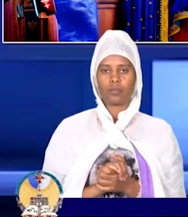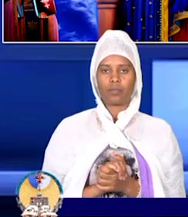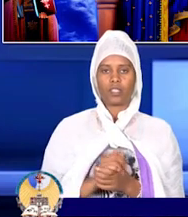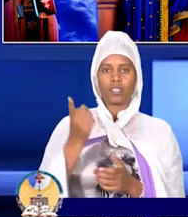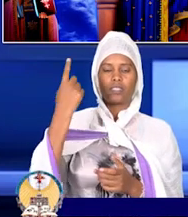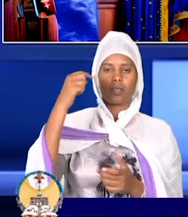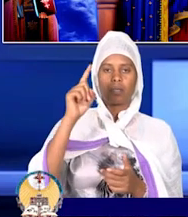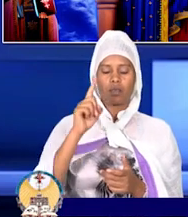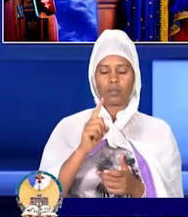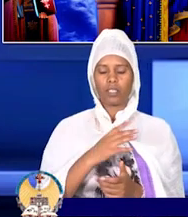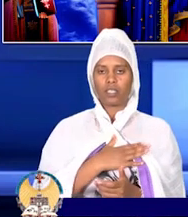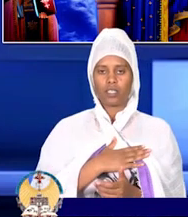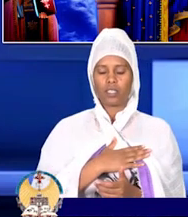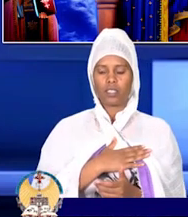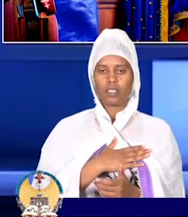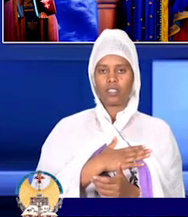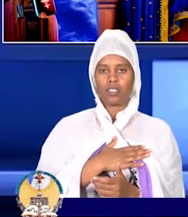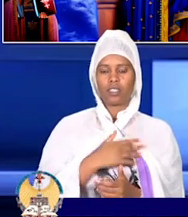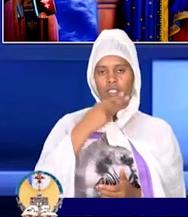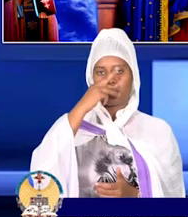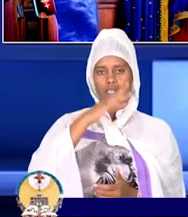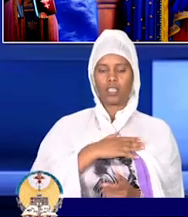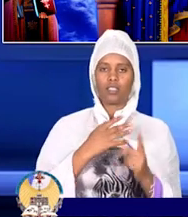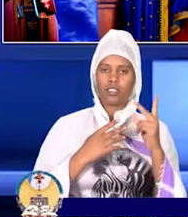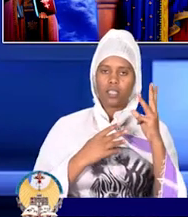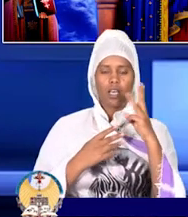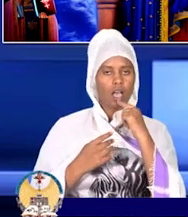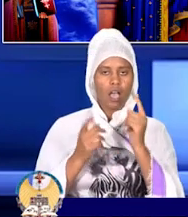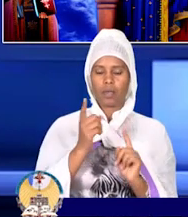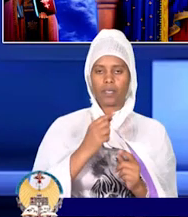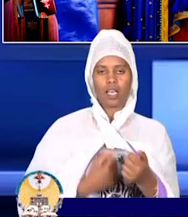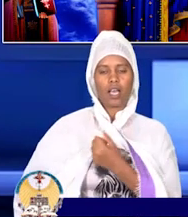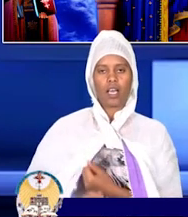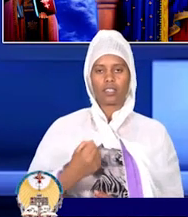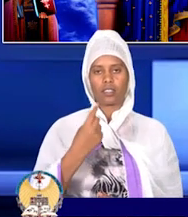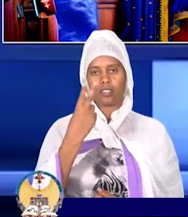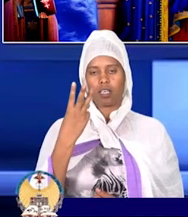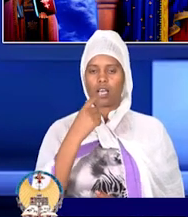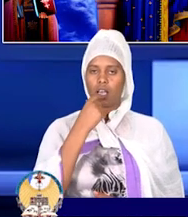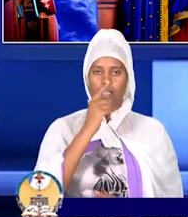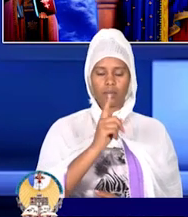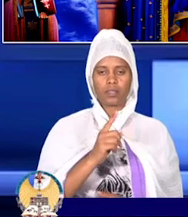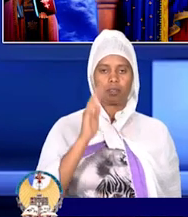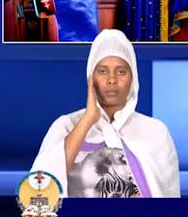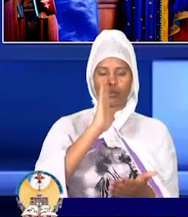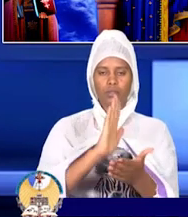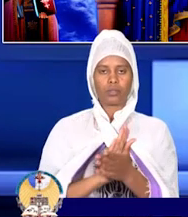ዝተመስገነን ይኹን። እግዚአብሔር አምላኽና በደልና ከይጸብጸበ ኃጢአትና